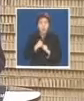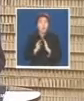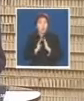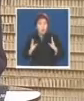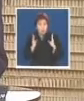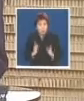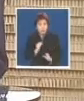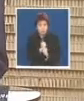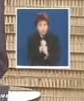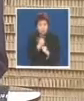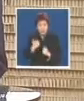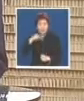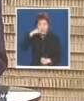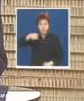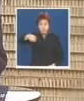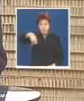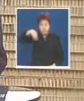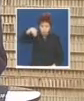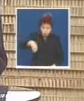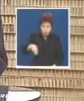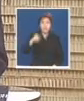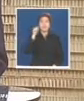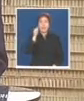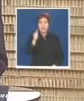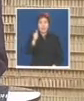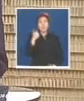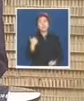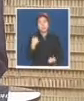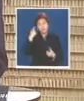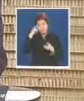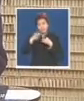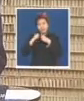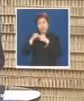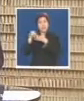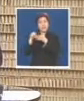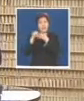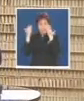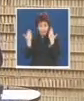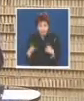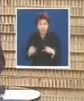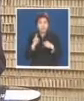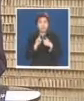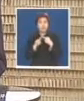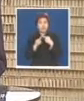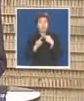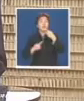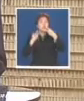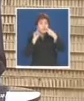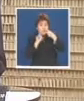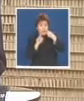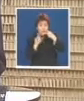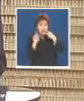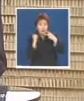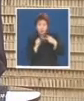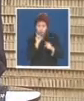ที่ครับขณะนี้ประปาได้จ่ายน้ำแล้วนะครับตรงนี้ปัญหานี้ก็คลี่คลายไปปัญหาหนึ่งครับปัญหาที่สองที่ยังต้องติดตามดำเนิน